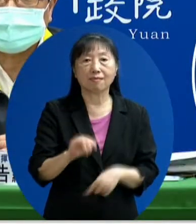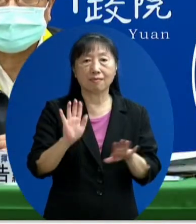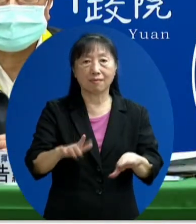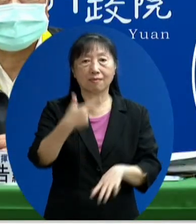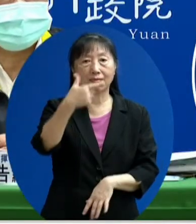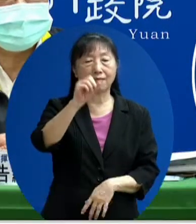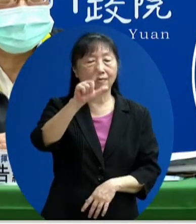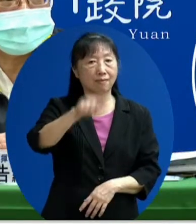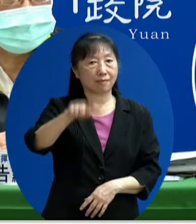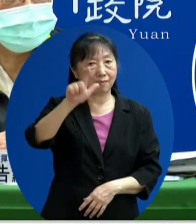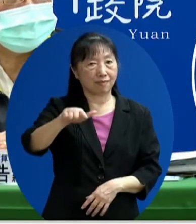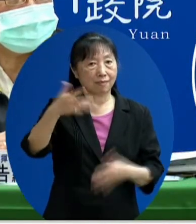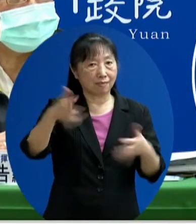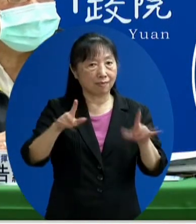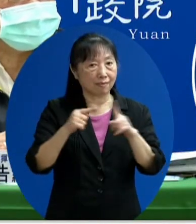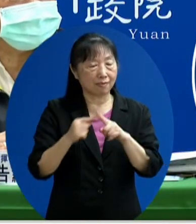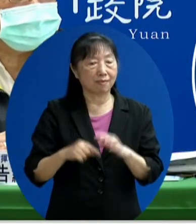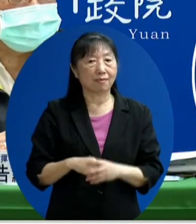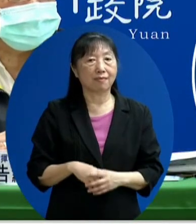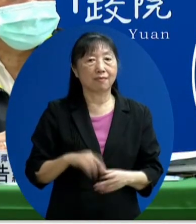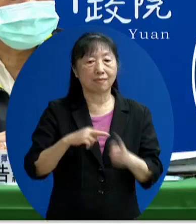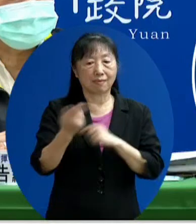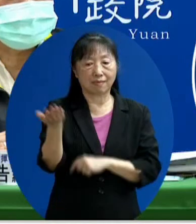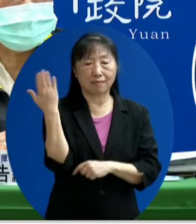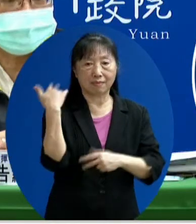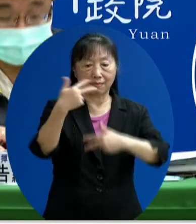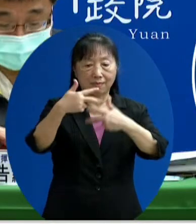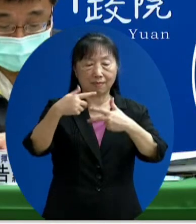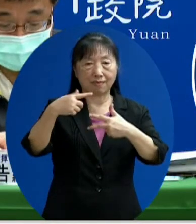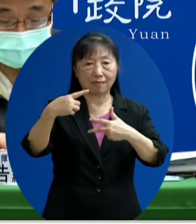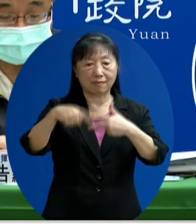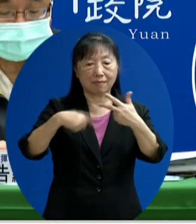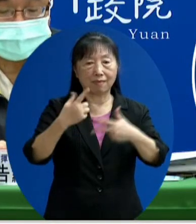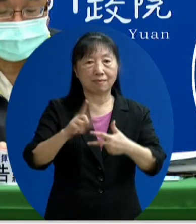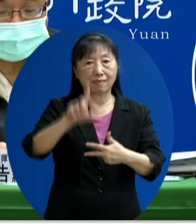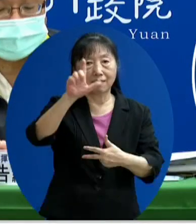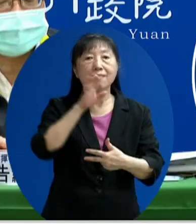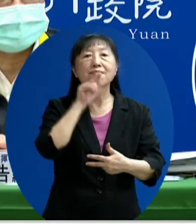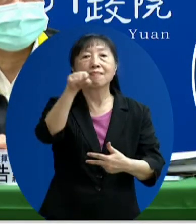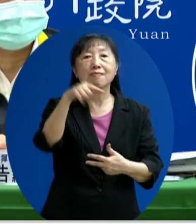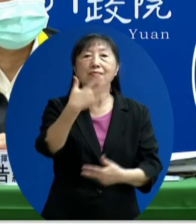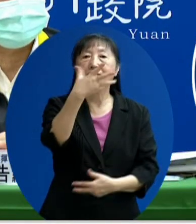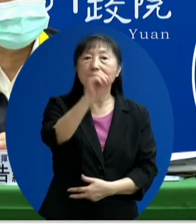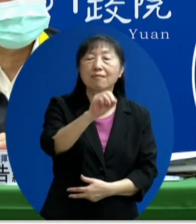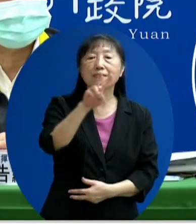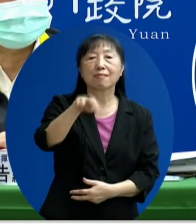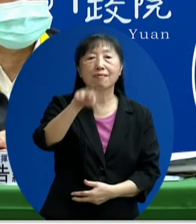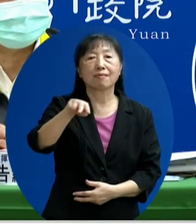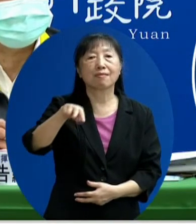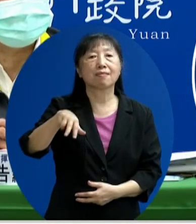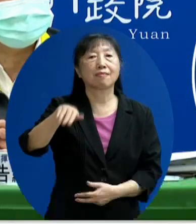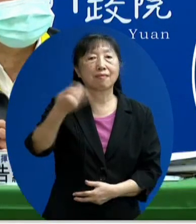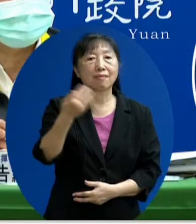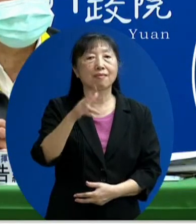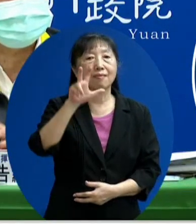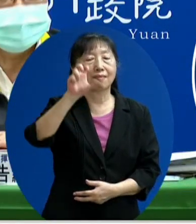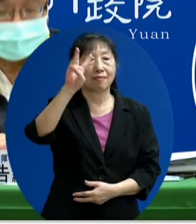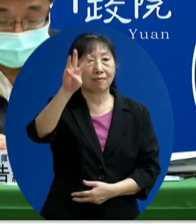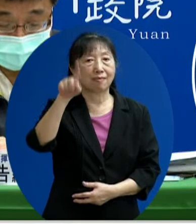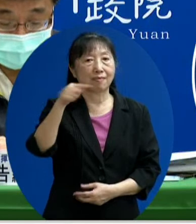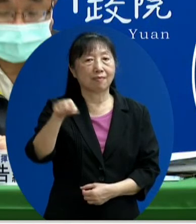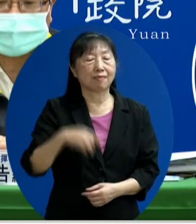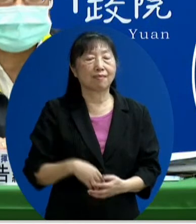天66,000多位，那比起在之前一周礼拜一的时候总共有82,973位，那